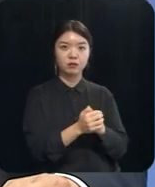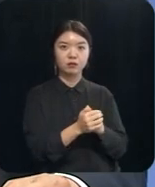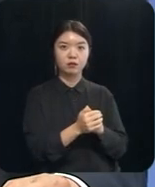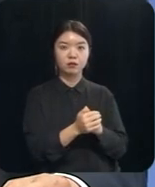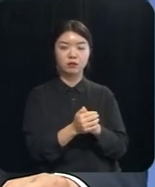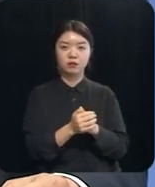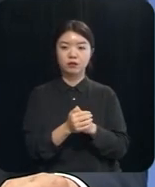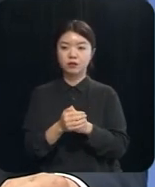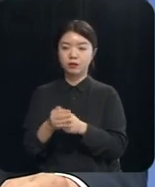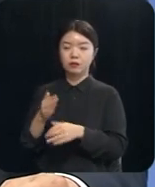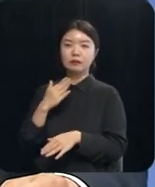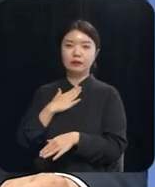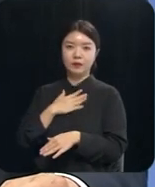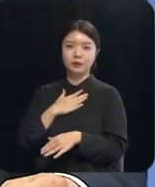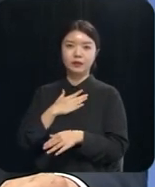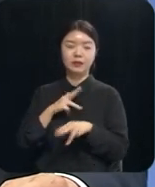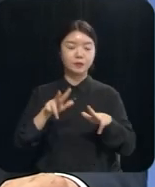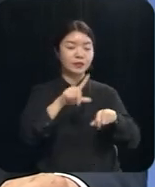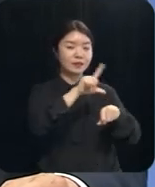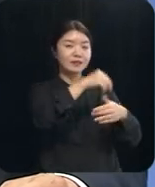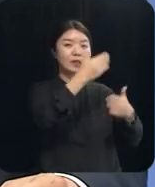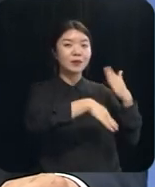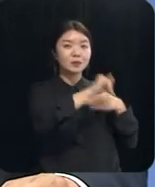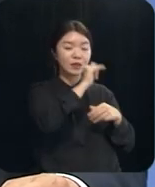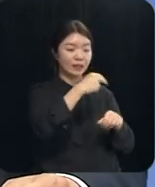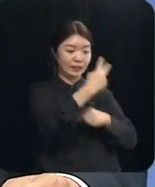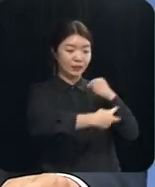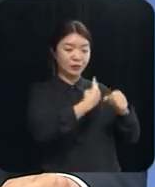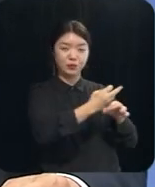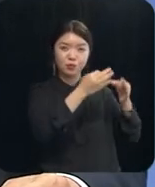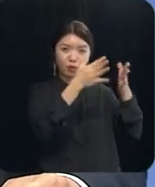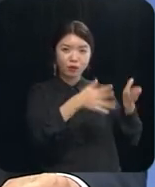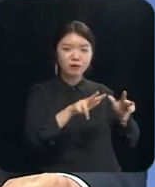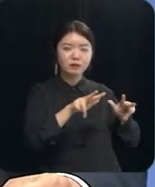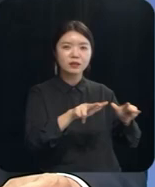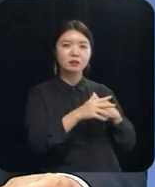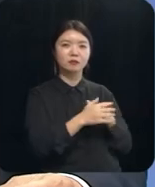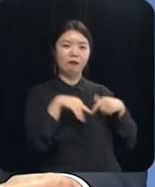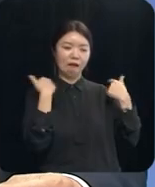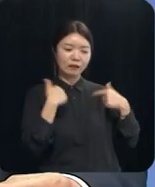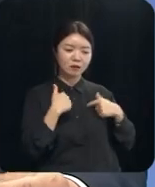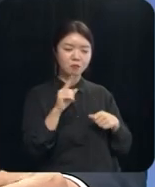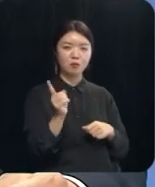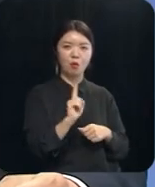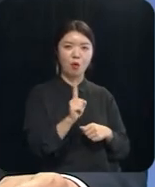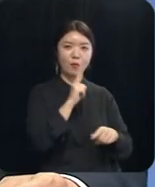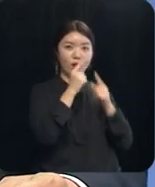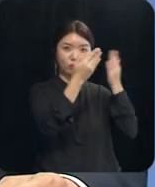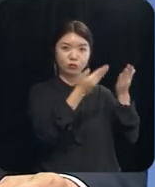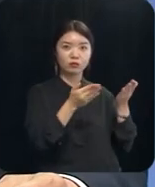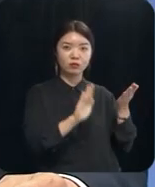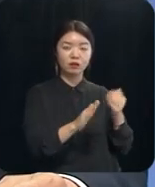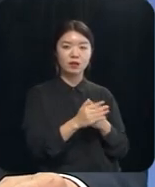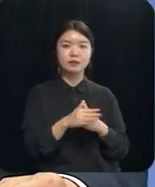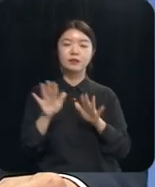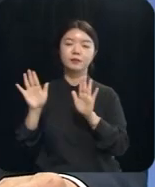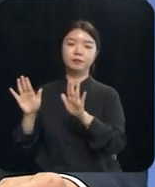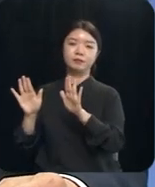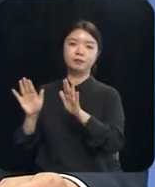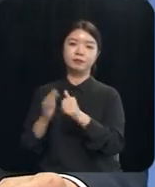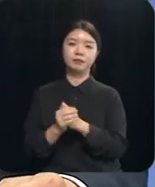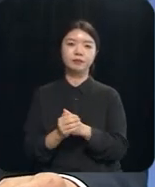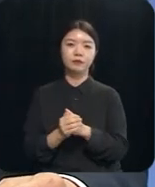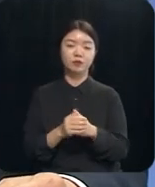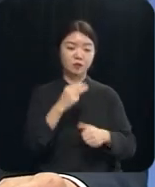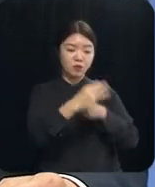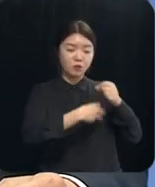윤석열 정부의 네, 시간은 남아 있습니다. 2년 동안에 지금 늘 뭐 이렇게 말씀을 잠깐만요. 하시는데 네, 제가 나머지 3년